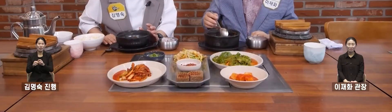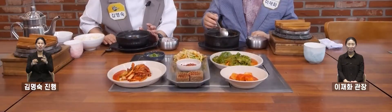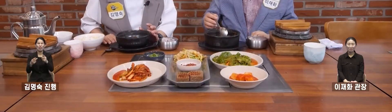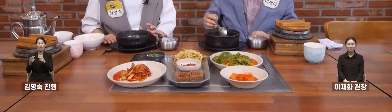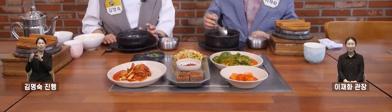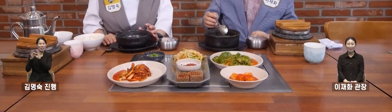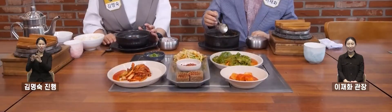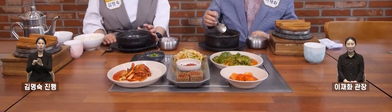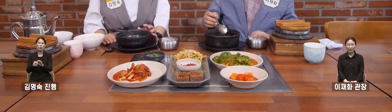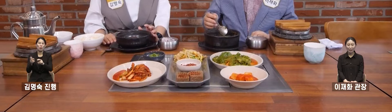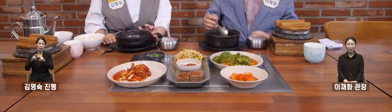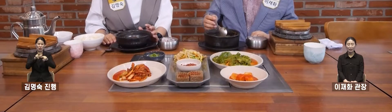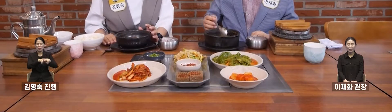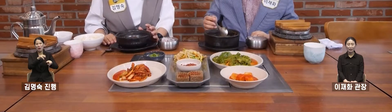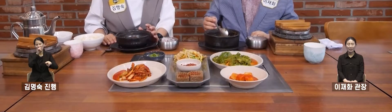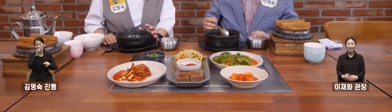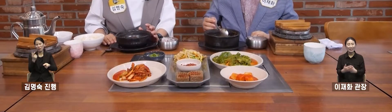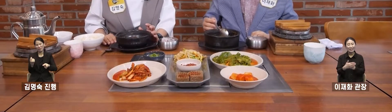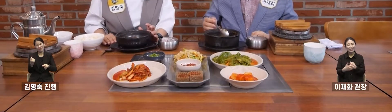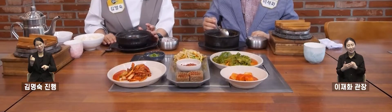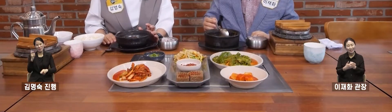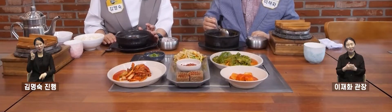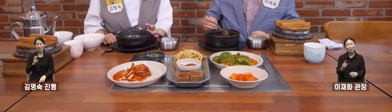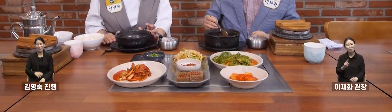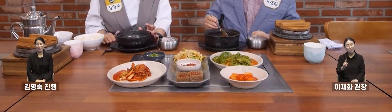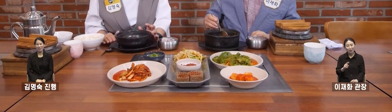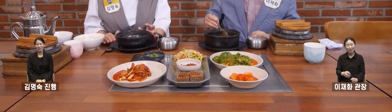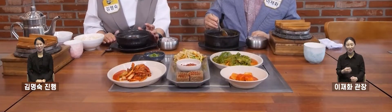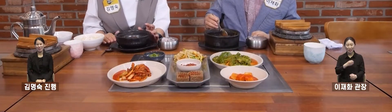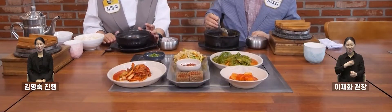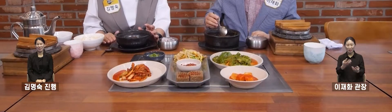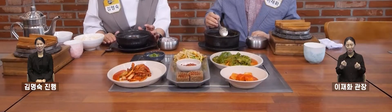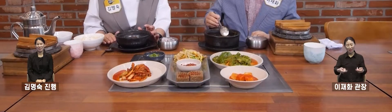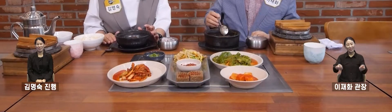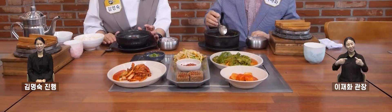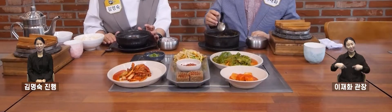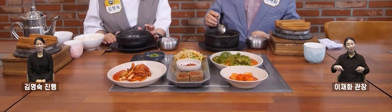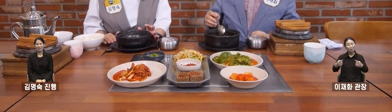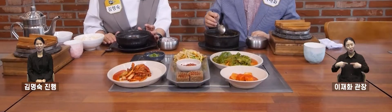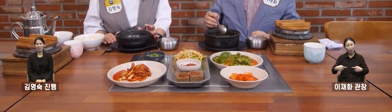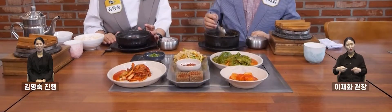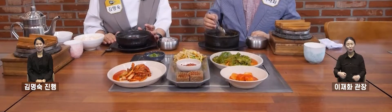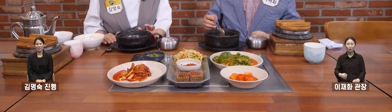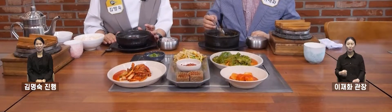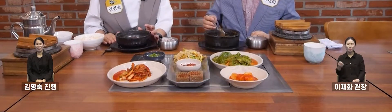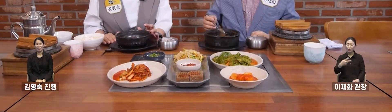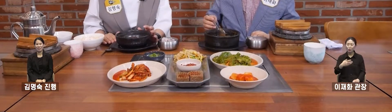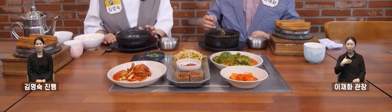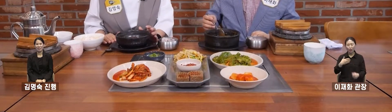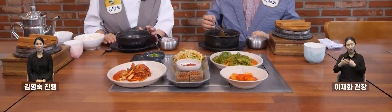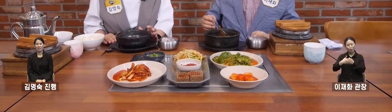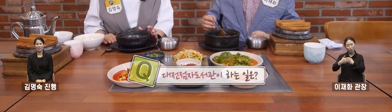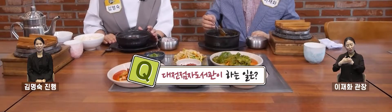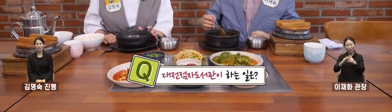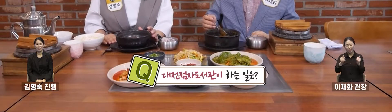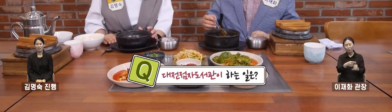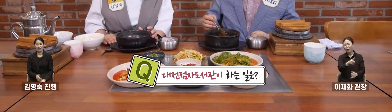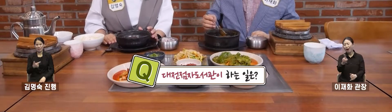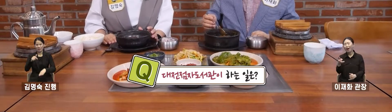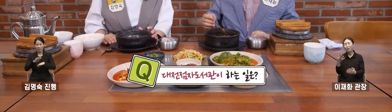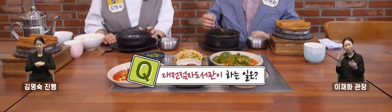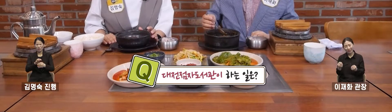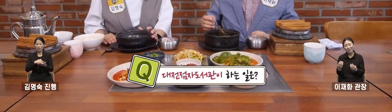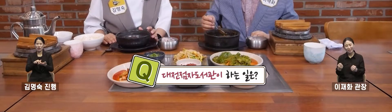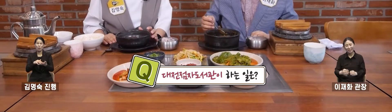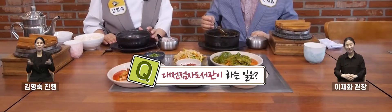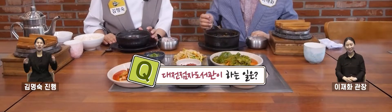정도로 뭐 회원님들이 예. 같이 참여해 주시고 또 도와주시는 분들이 많으세요. 예. 자 그럼 우리